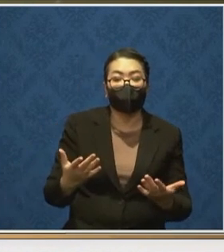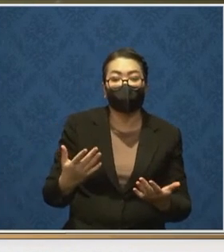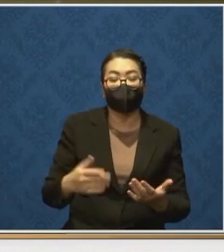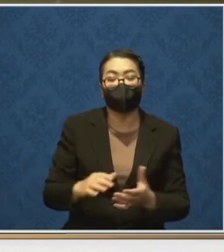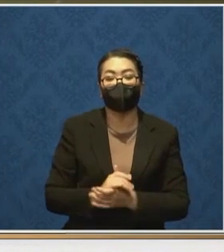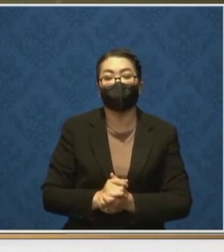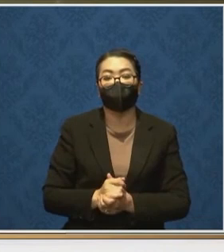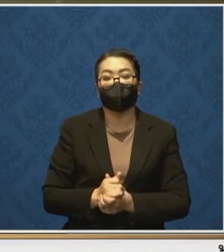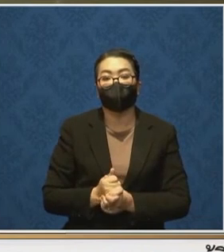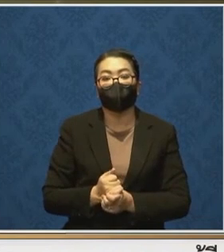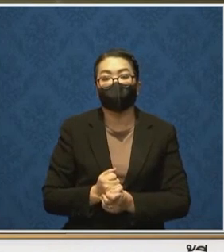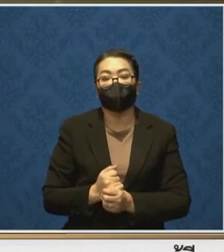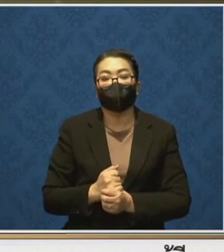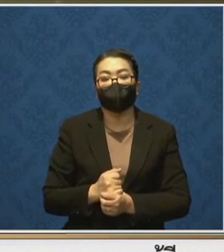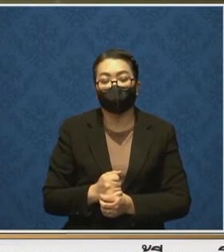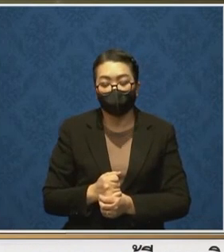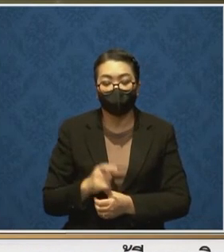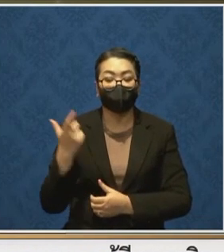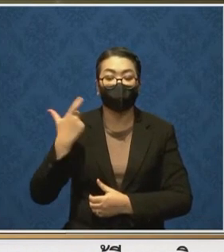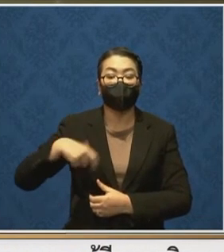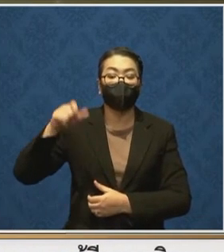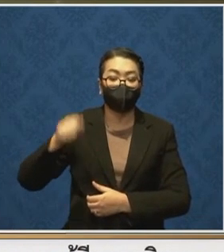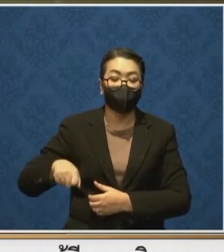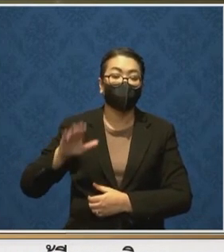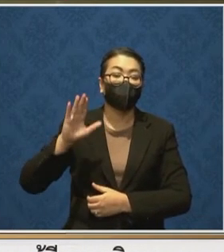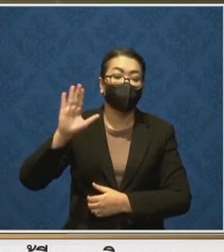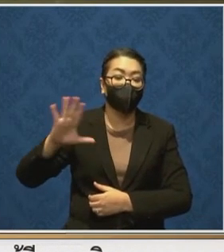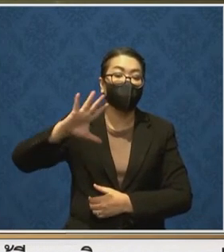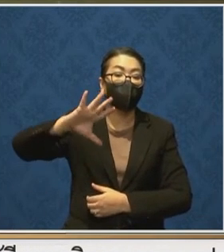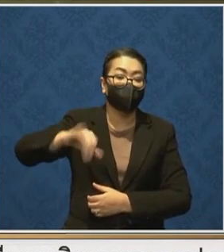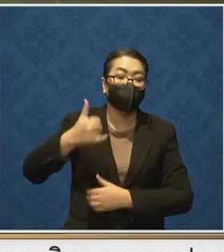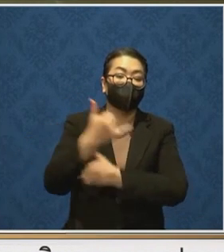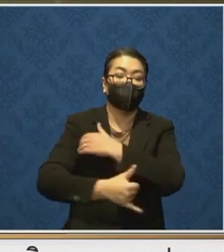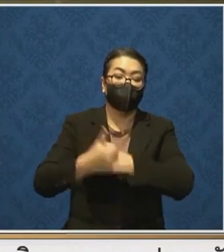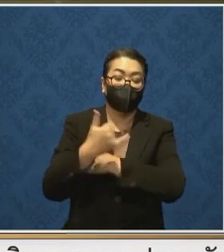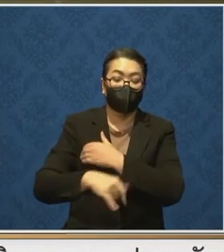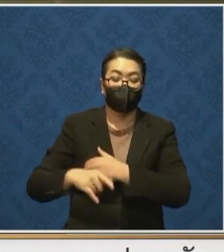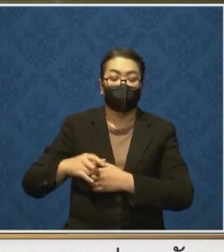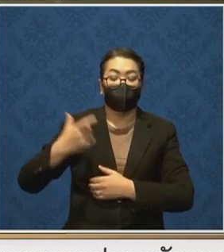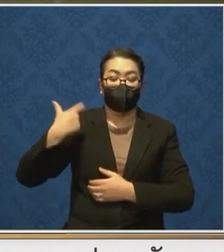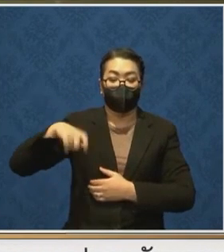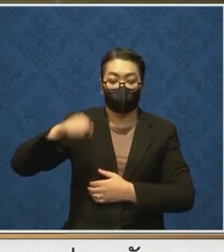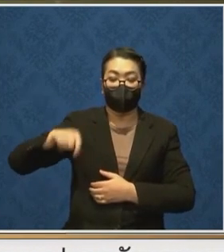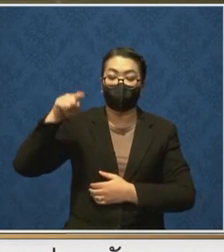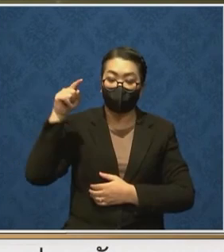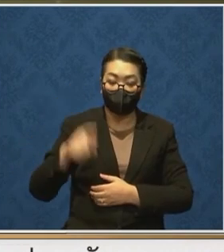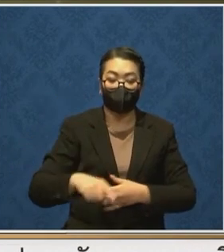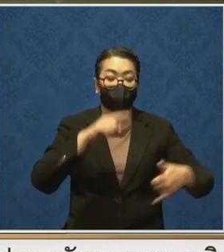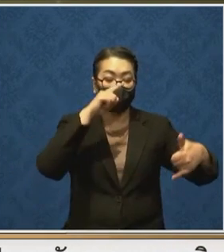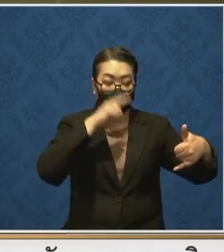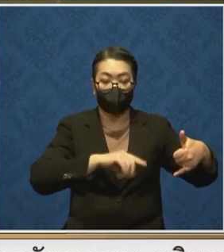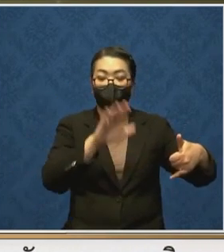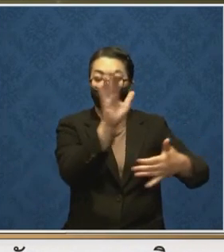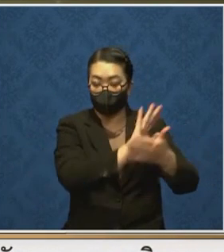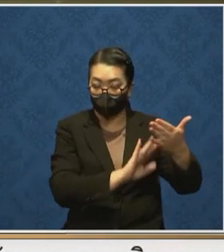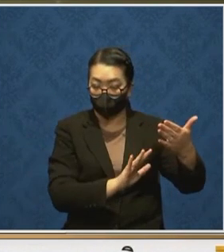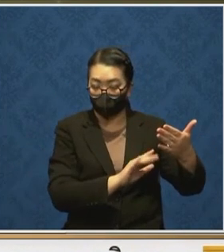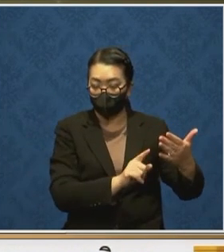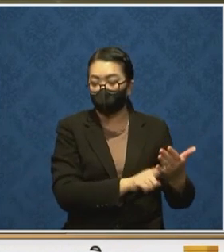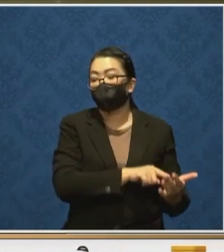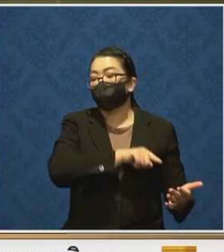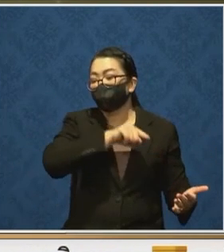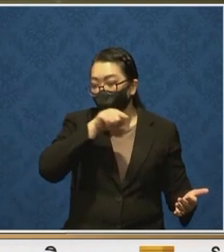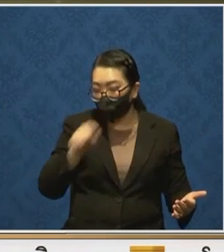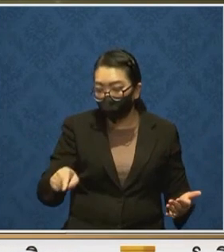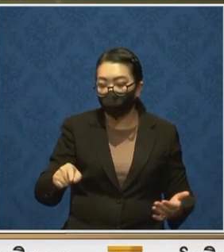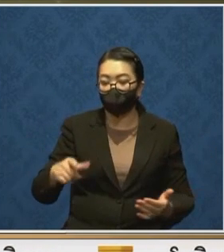Australian Intouranceซึ่งสานเม New South Wales ได้ตัดสนิวสิ่งที่รภบาไยทำกบบิษฐ kingsgateเป็ความเสงทางกนเมื